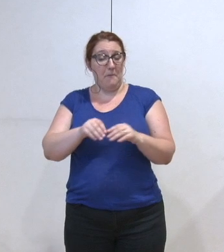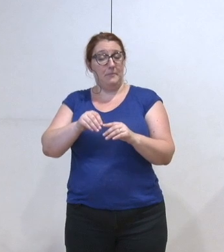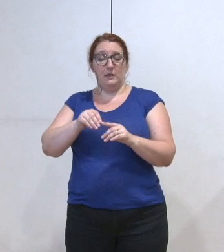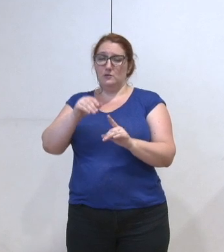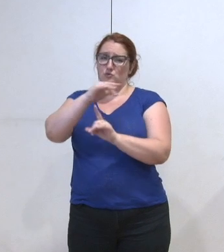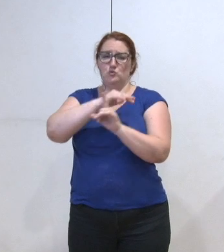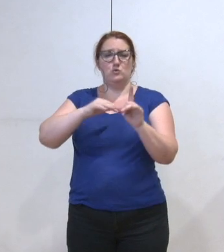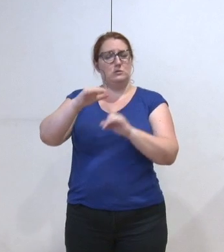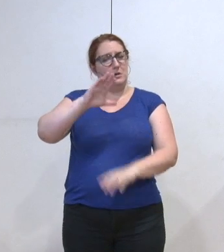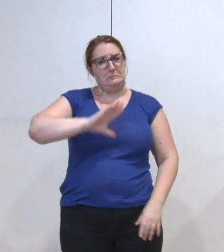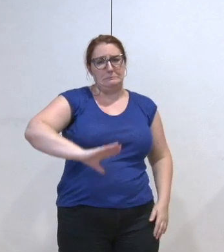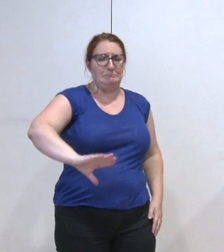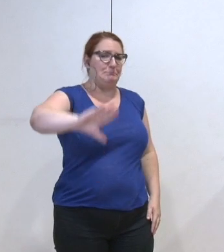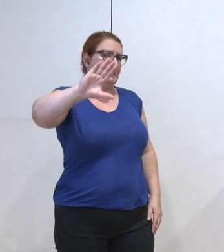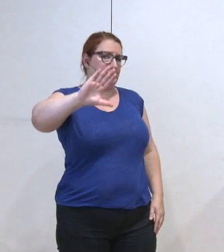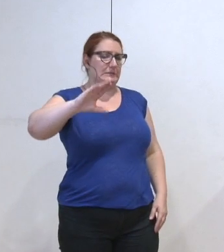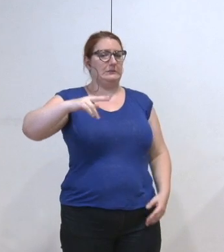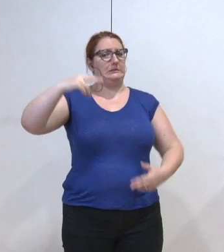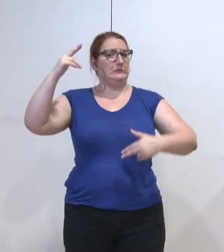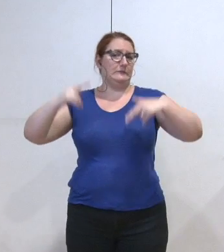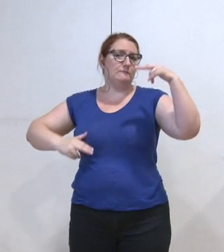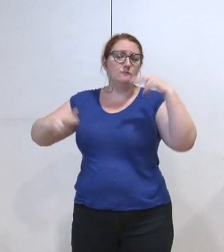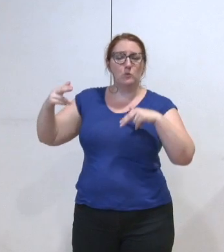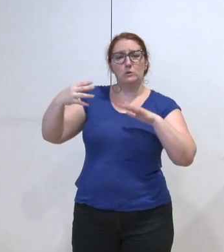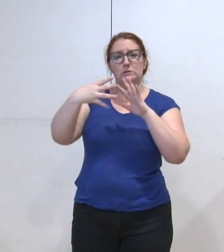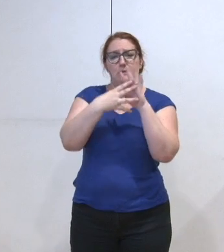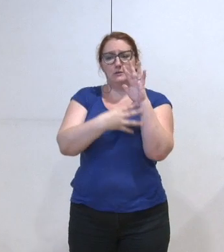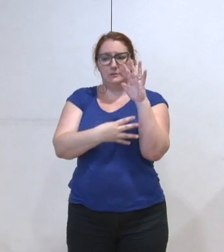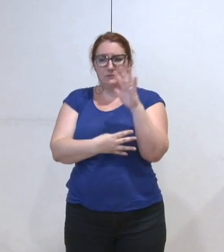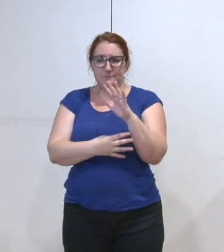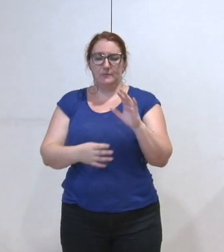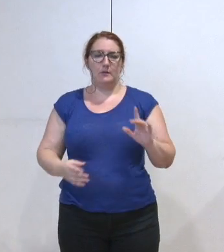ménage donc pour souligner donc la